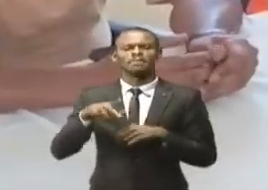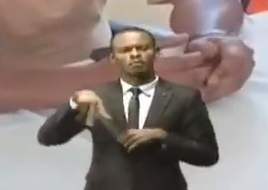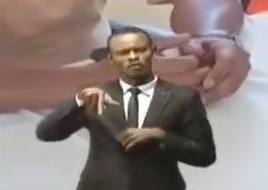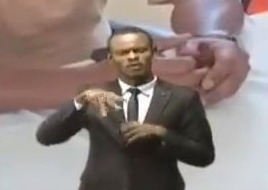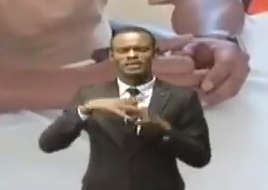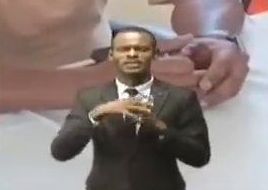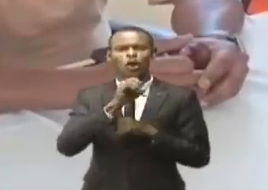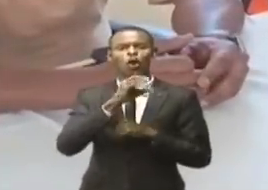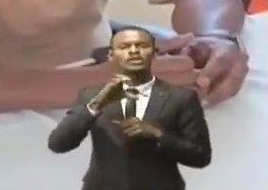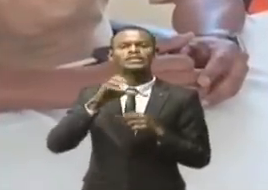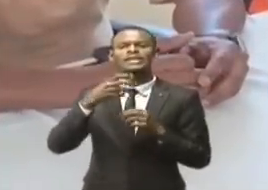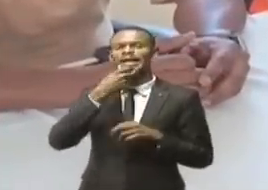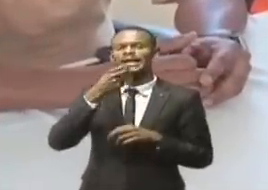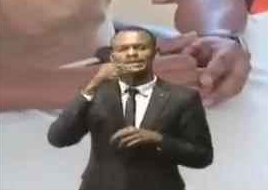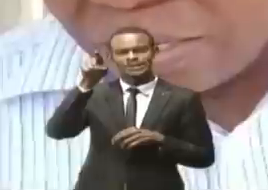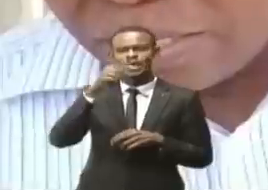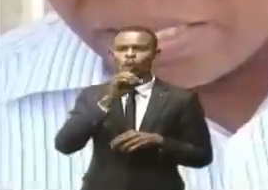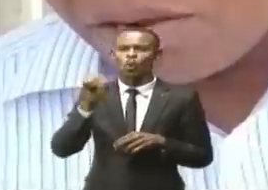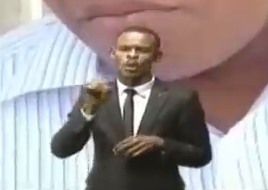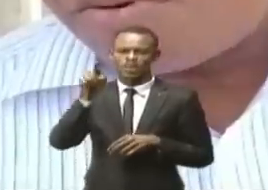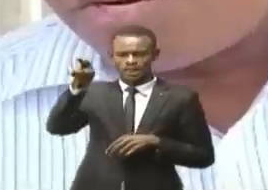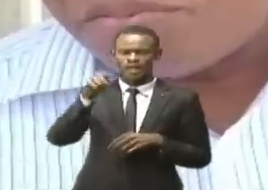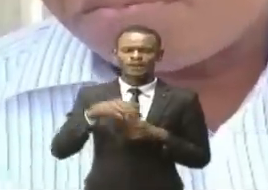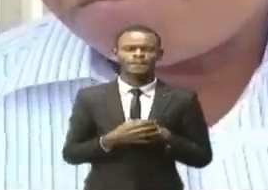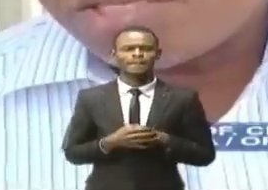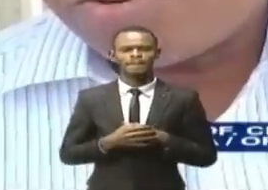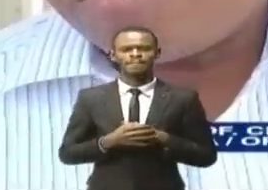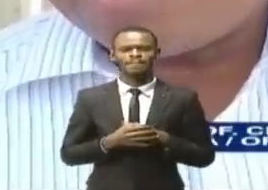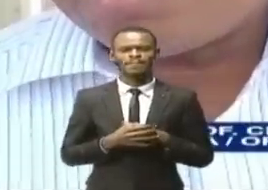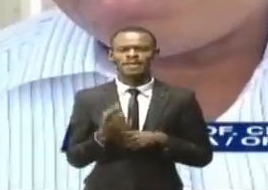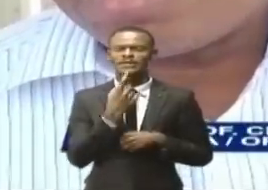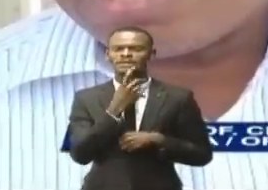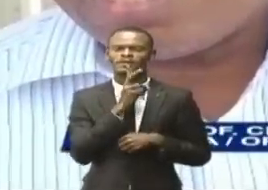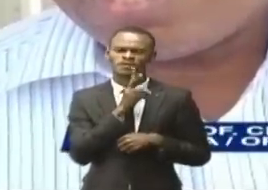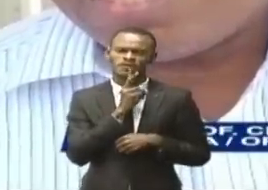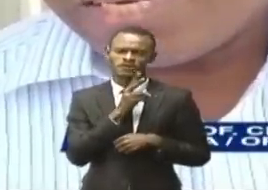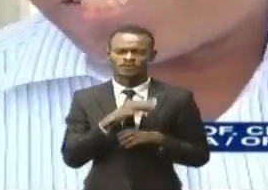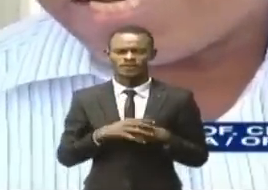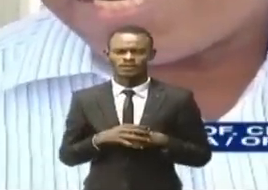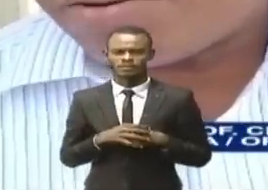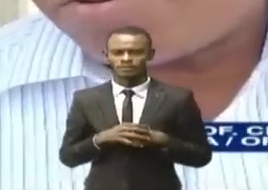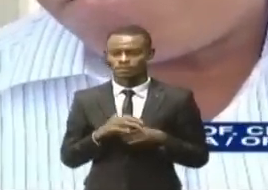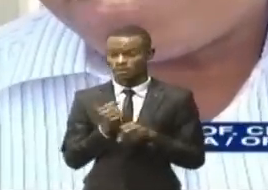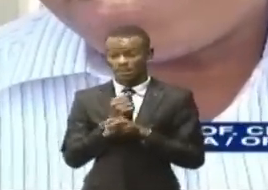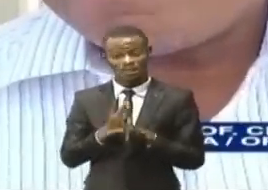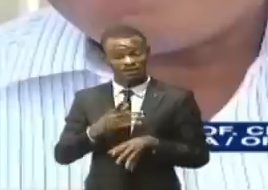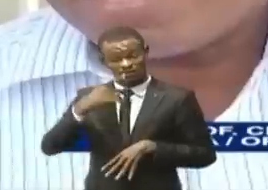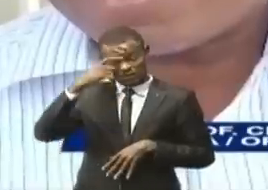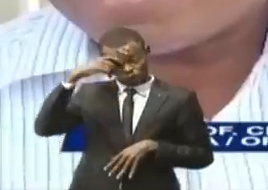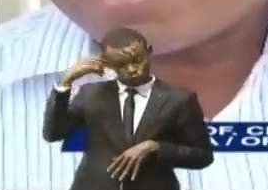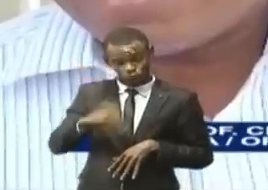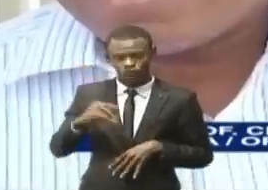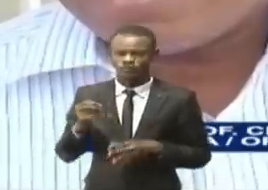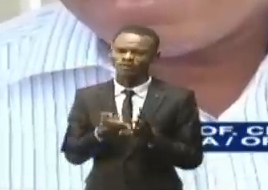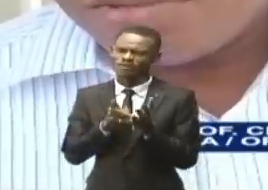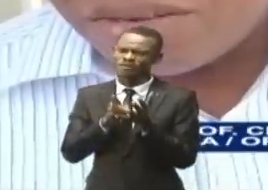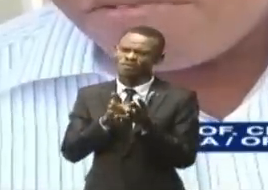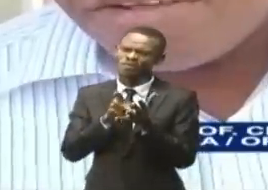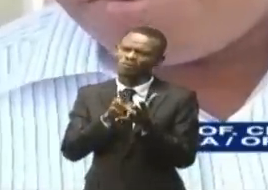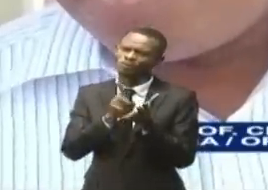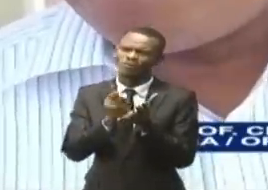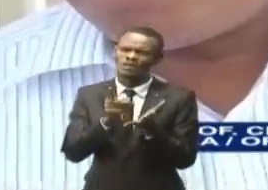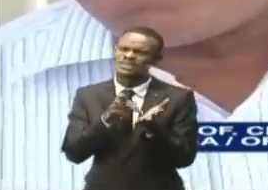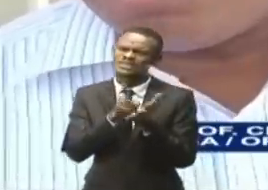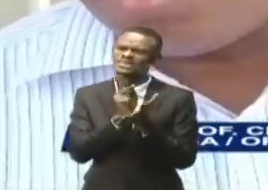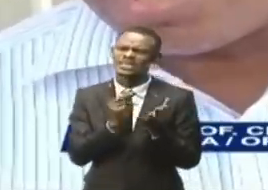établissement public au Kasaï. Les agents ont beaucoup de problèmes chez nous à l'office de route. Le salaire qu'on nous paye, il est maigre. Nous avons